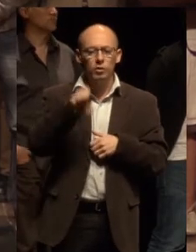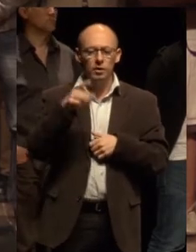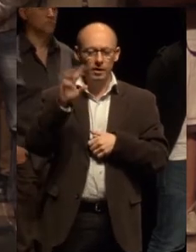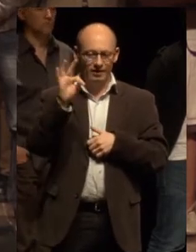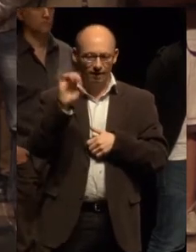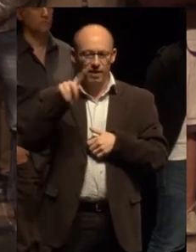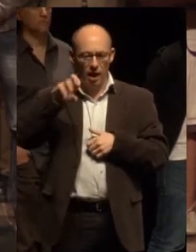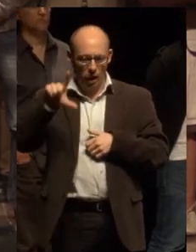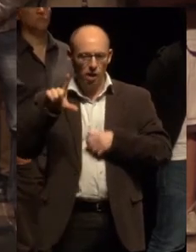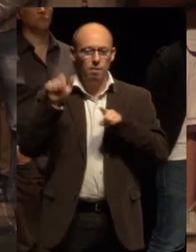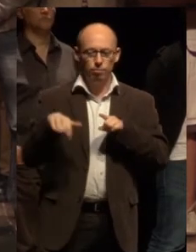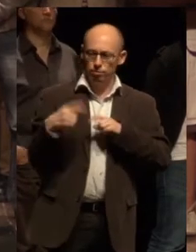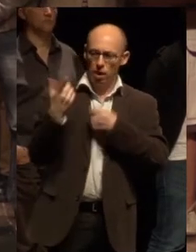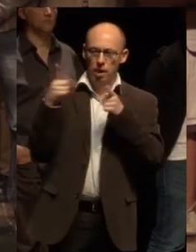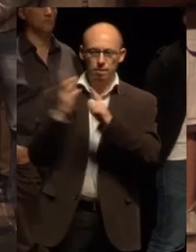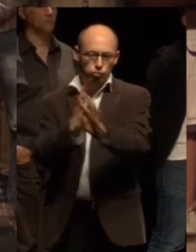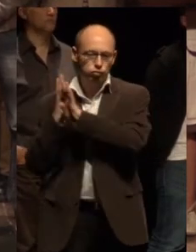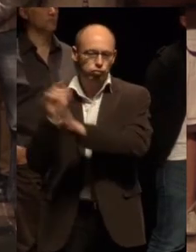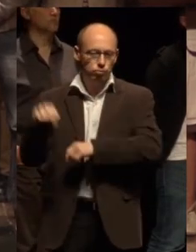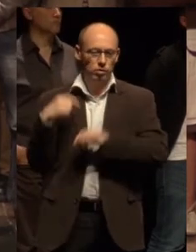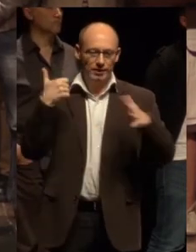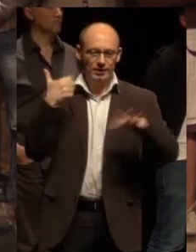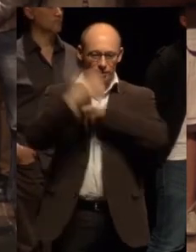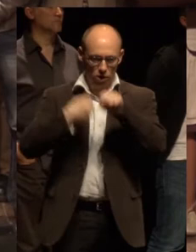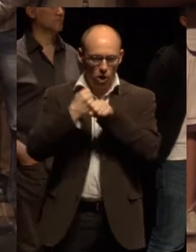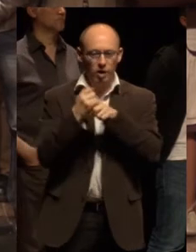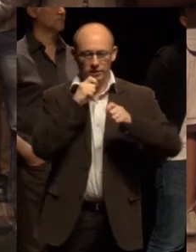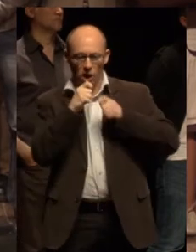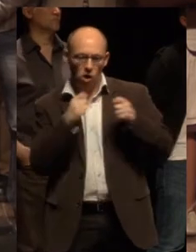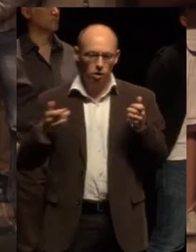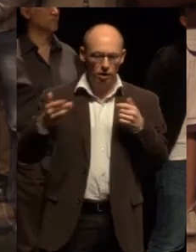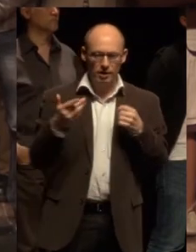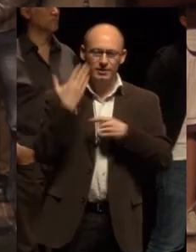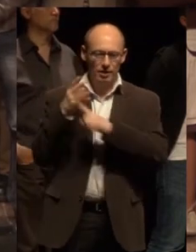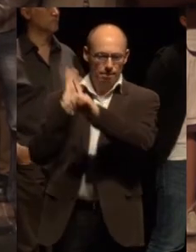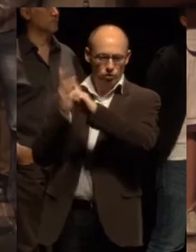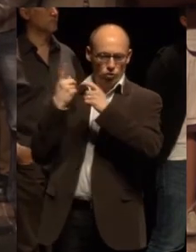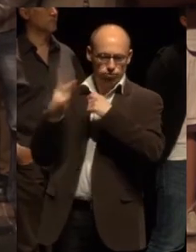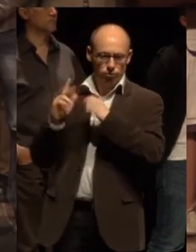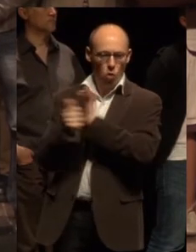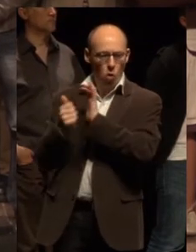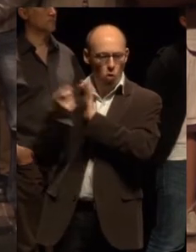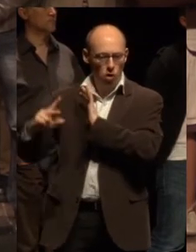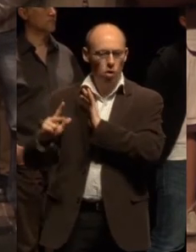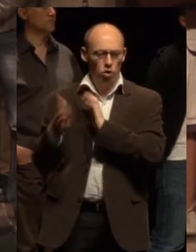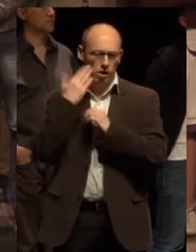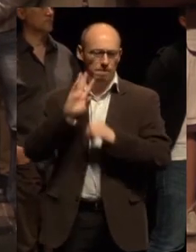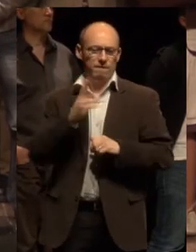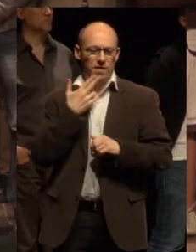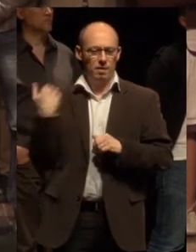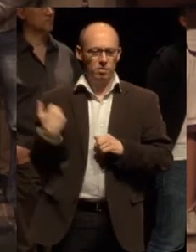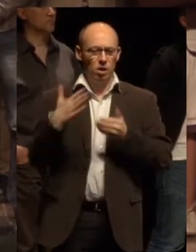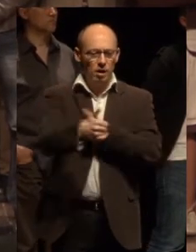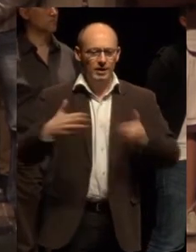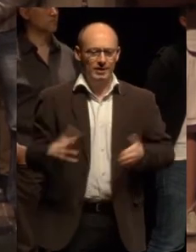point central dans le dialogue que nous allons avoir pendant 6 ans. Elle connaît bien la mission qui est la sienne, puisque jusque-là, elle était